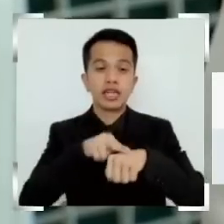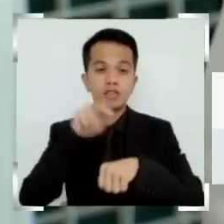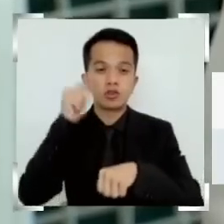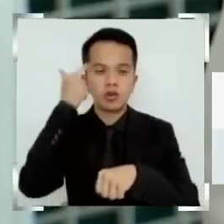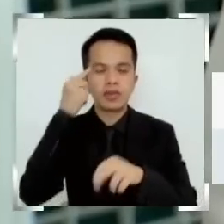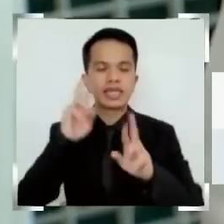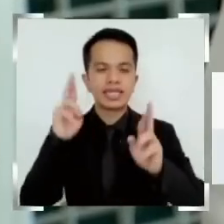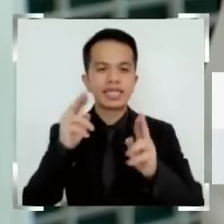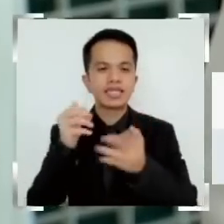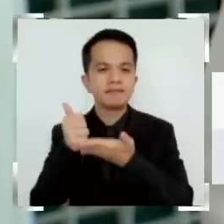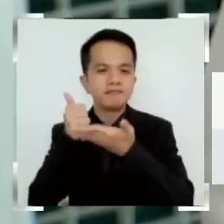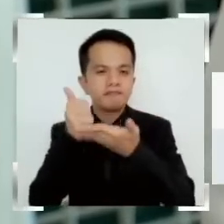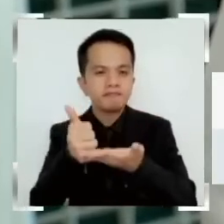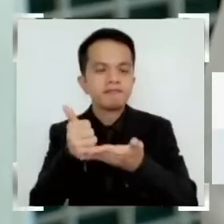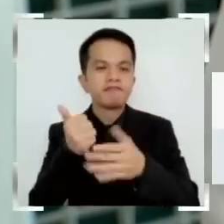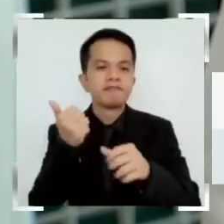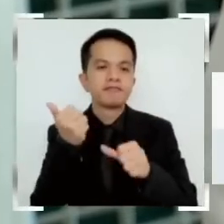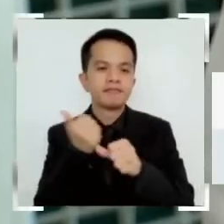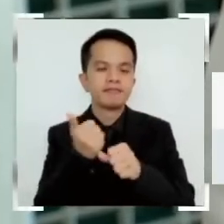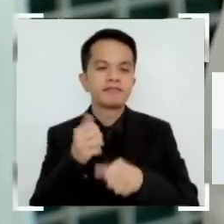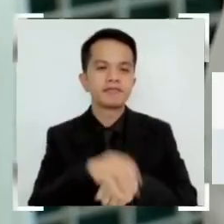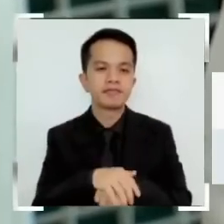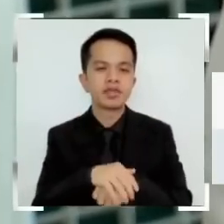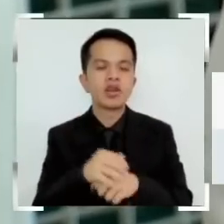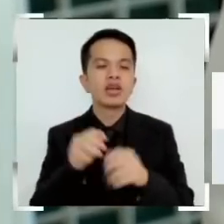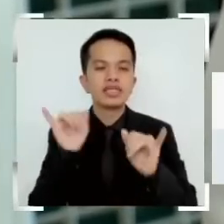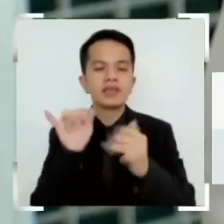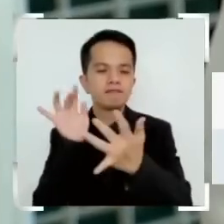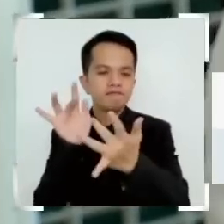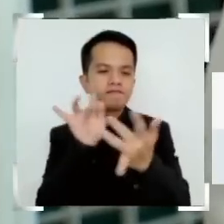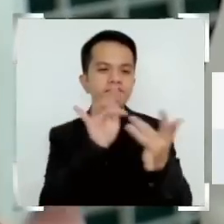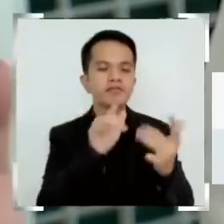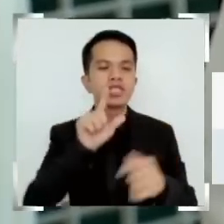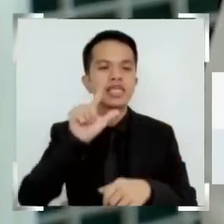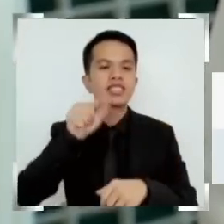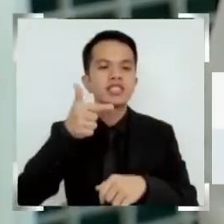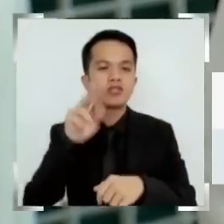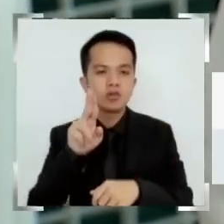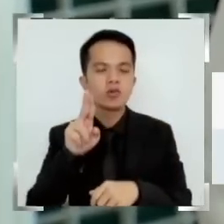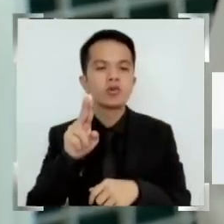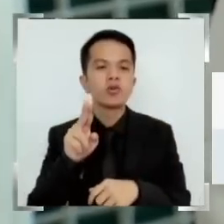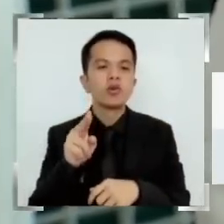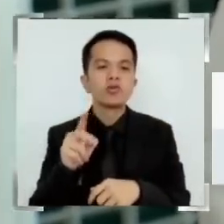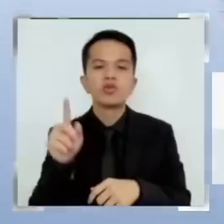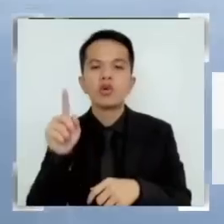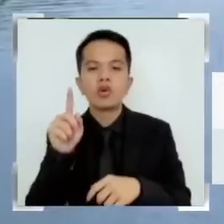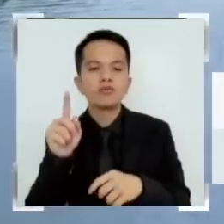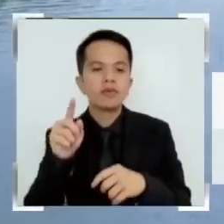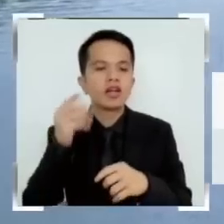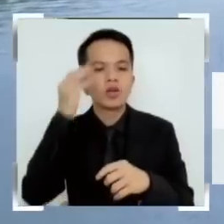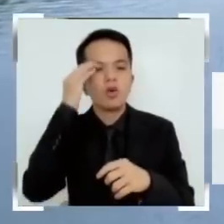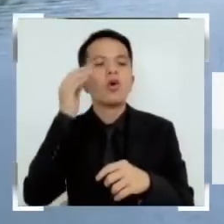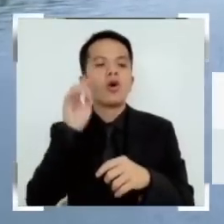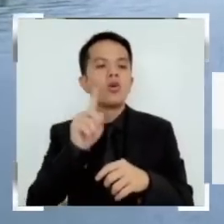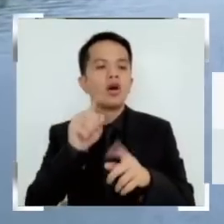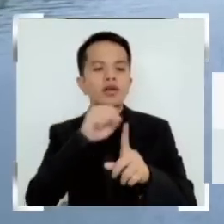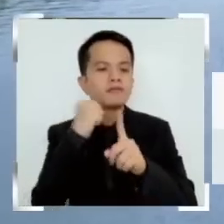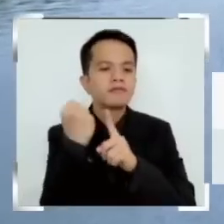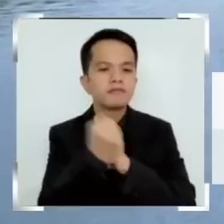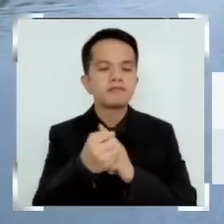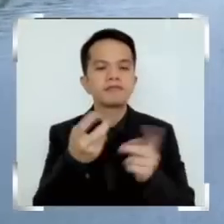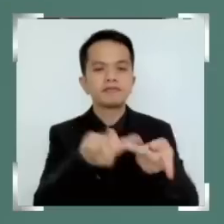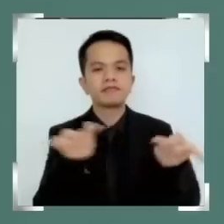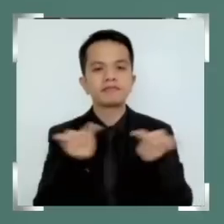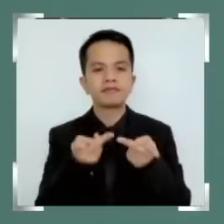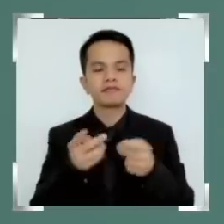are in constant contact with the local governments para makita natin what is the situation in their place. Isa pang